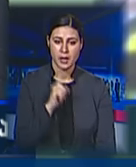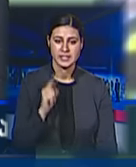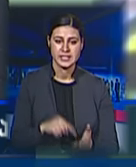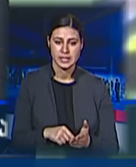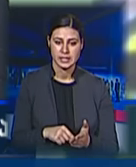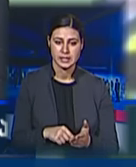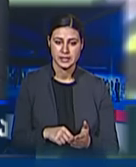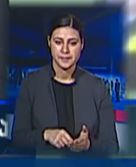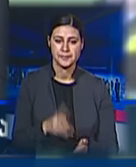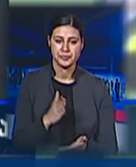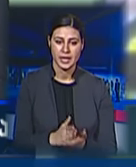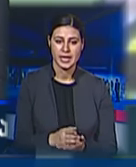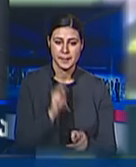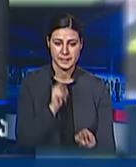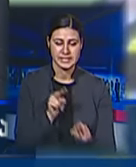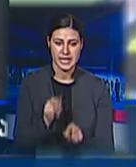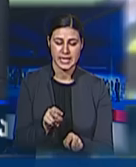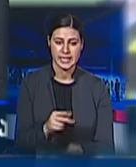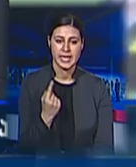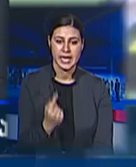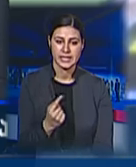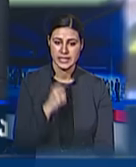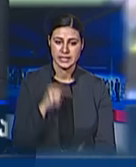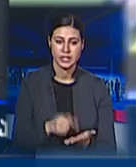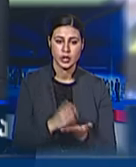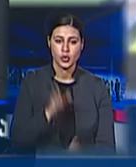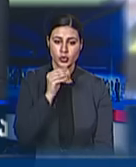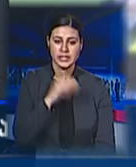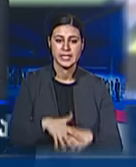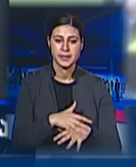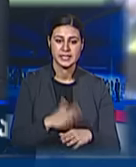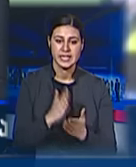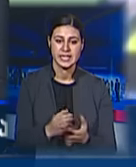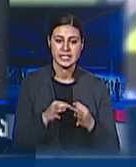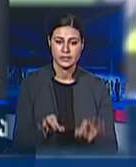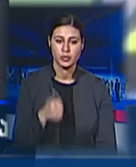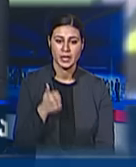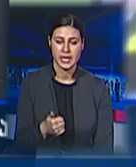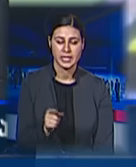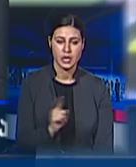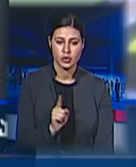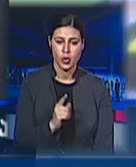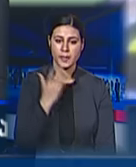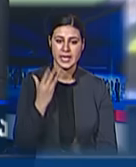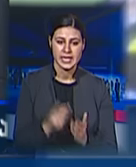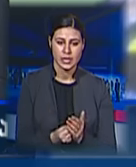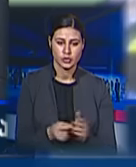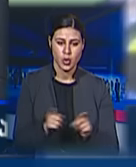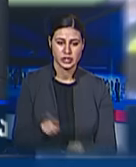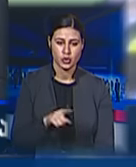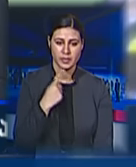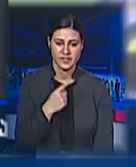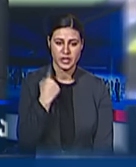საკითხს არის მისახედი. ერთი საკითხი იცი, როდესაც ბაზარი არის თავისუფალი, კარგია, რომ კერძო, ესე რომ